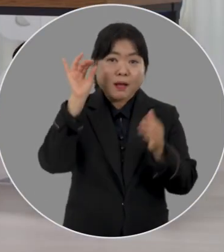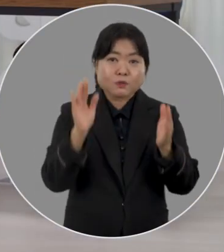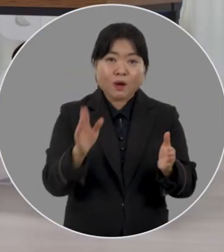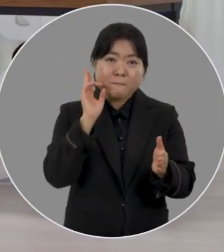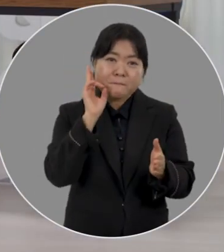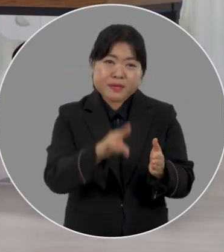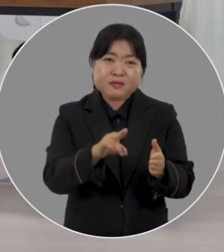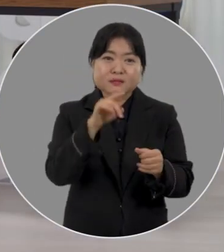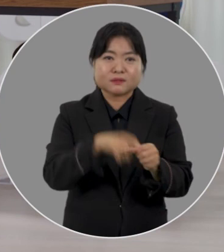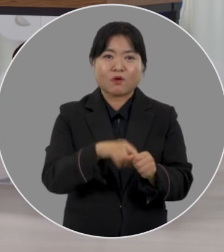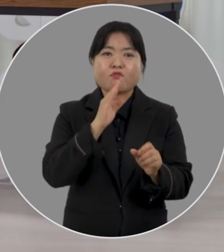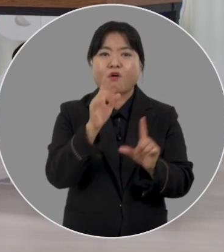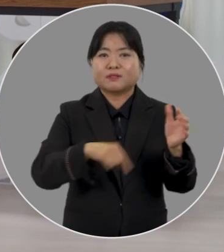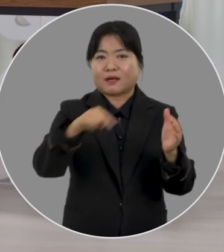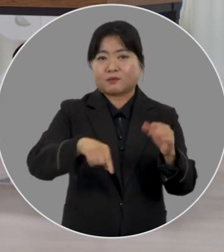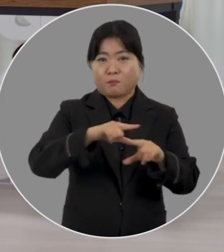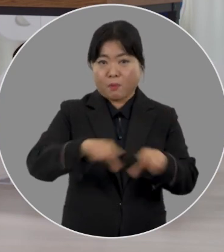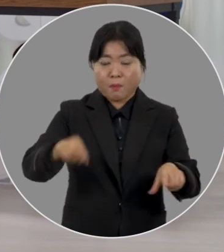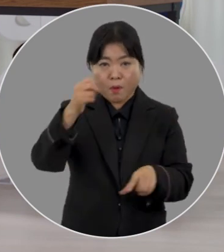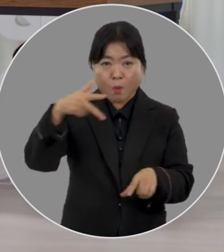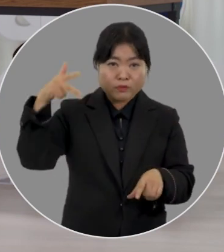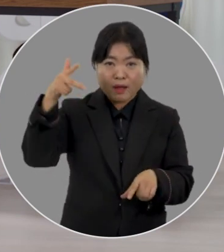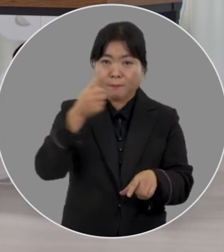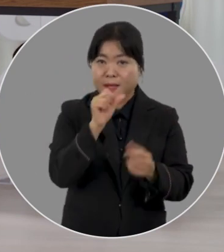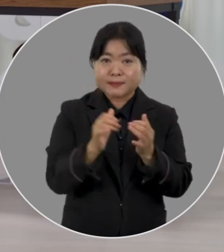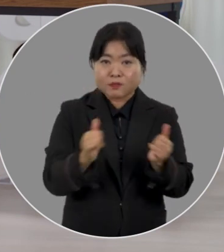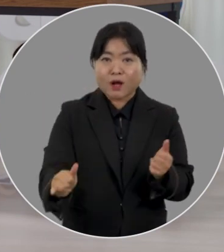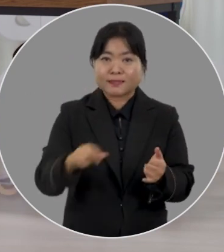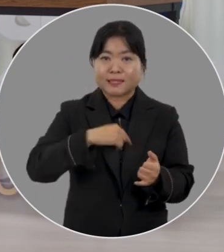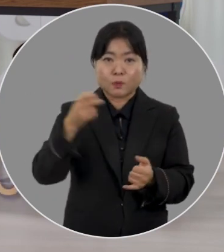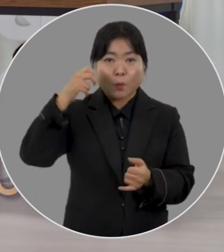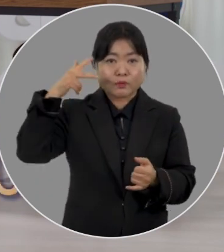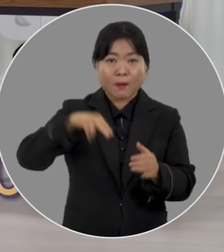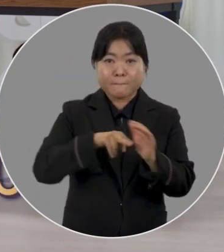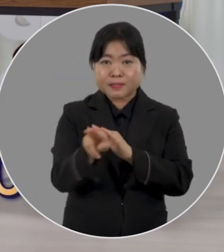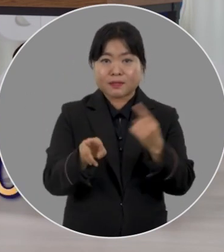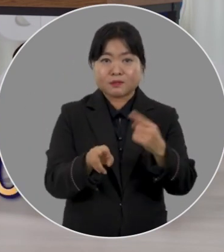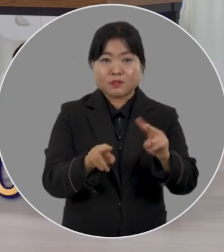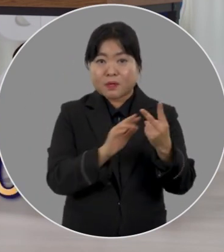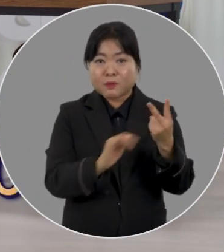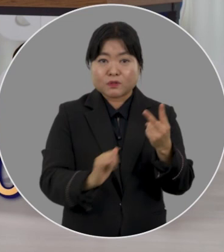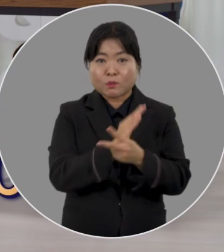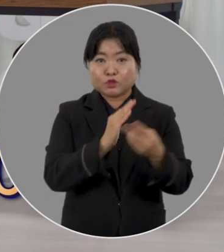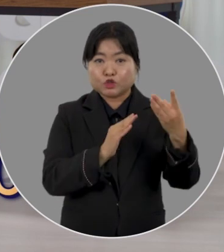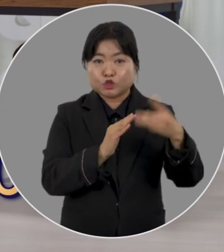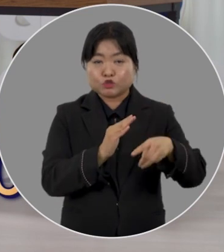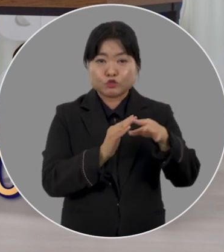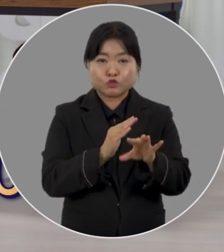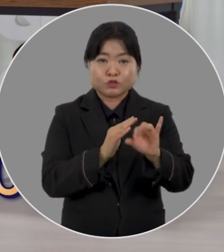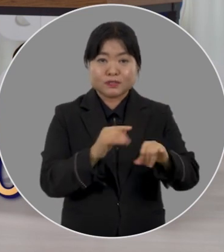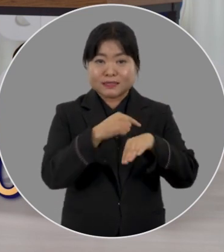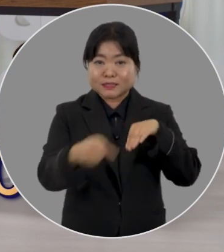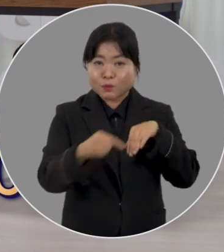이 비극적 현장에서 평범한 호텔 매니저가 자신의 호텔로 피신한 1200명이 넘는